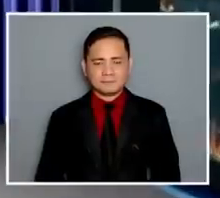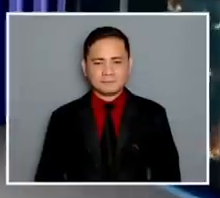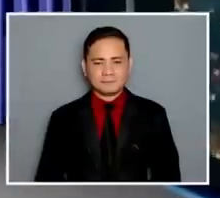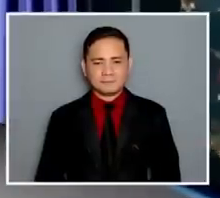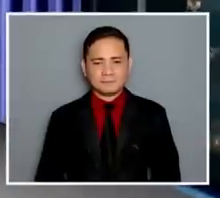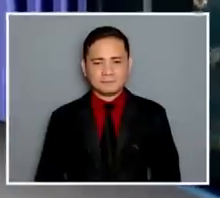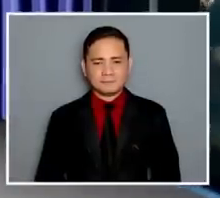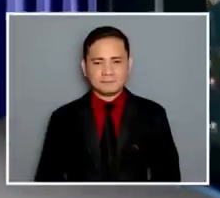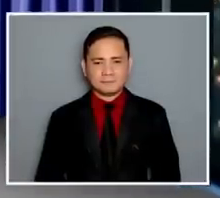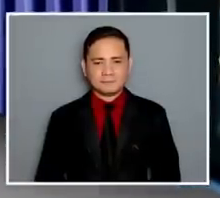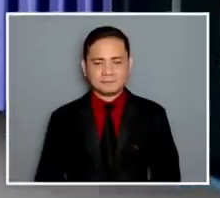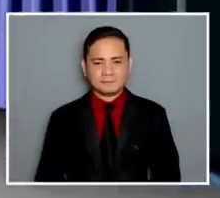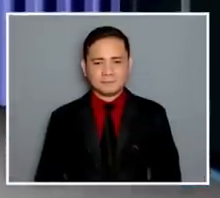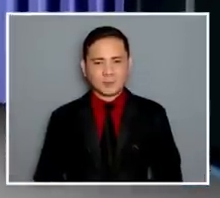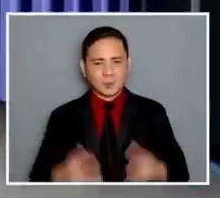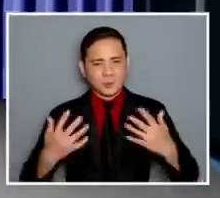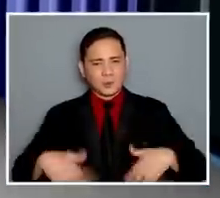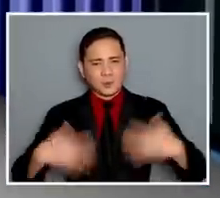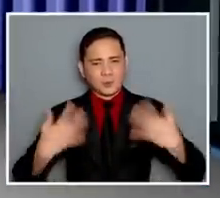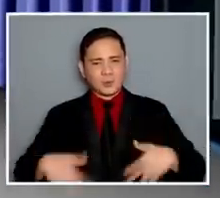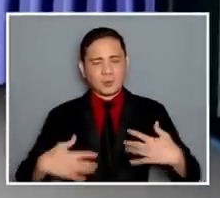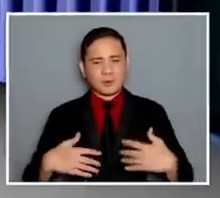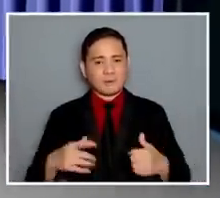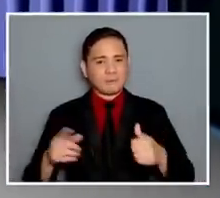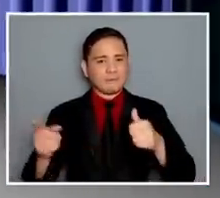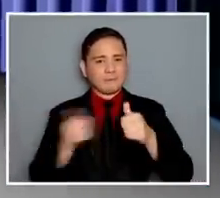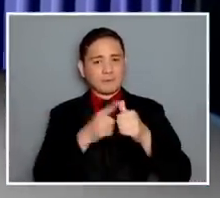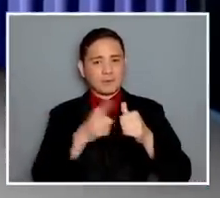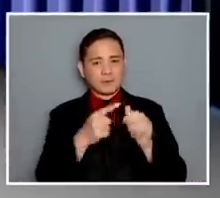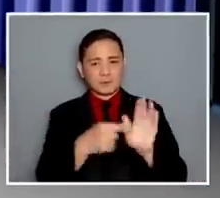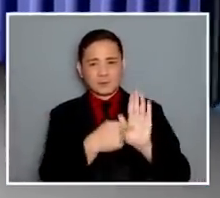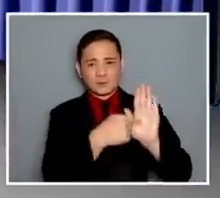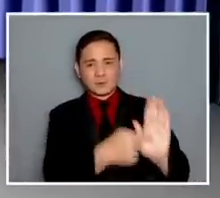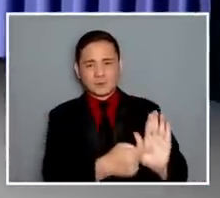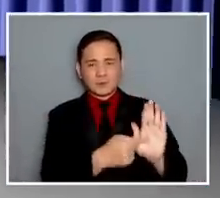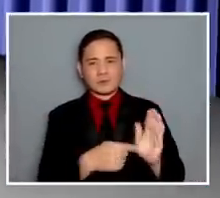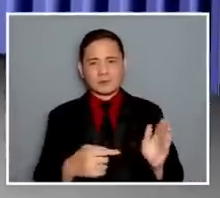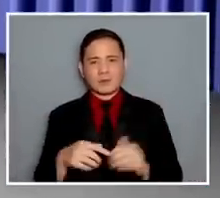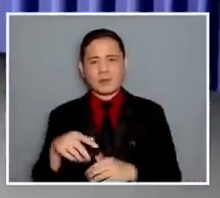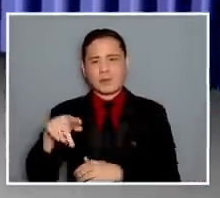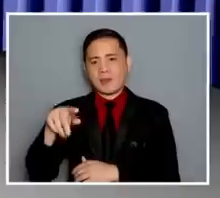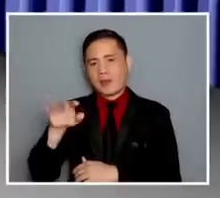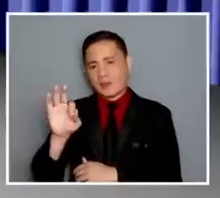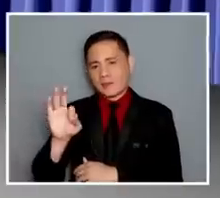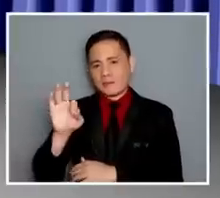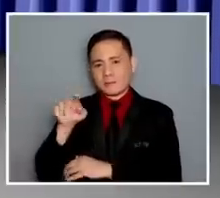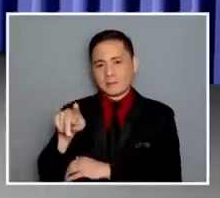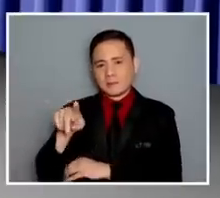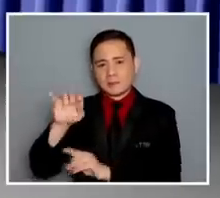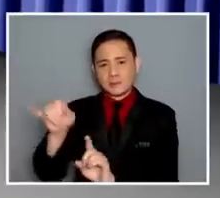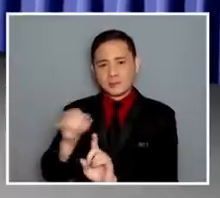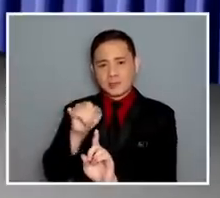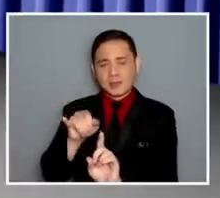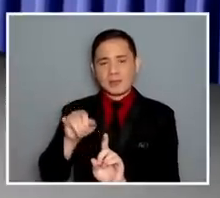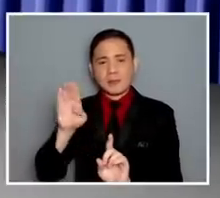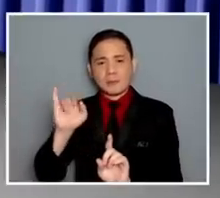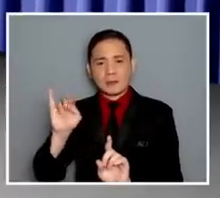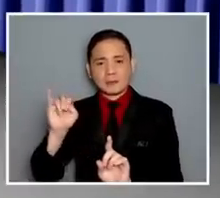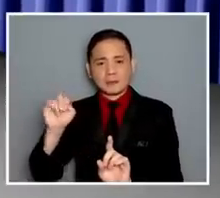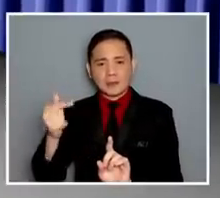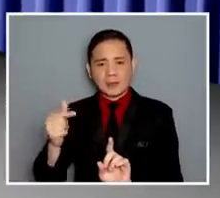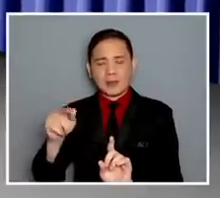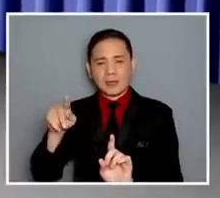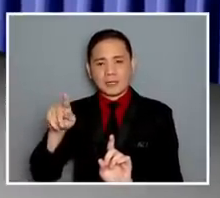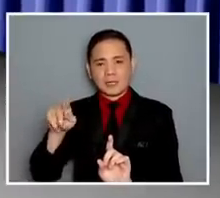Mainit agad ang pagtanggap sa pilot episode ng FPJ's Batang Quiapo na hindi lang basta trending, humataw pa